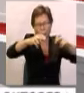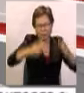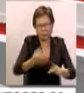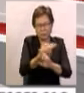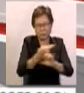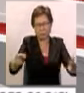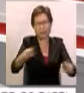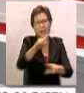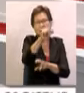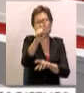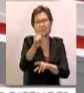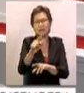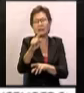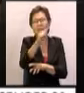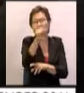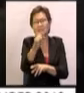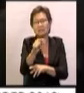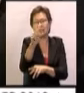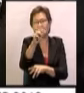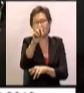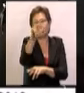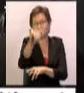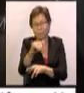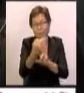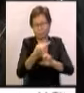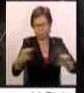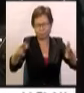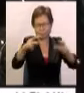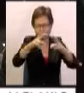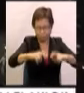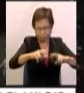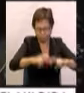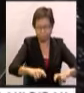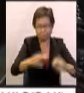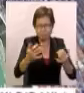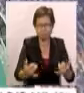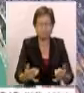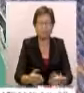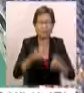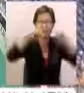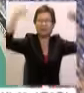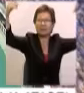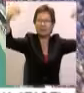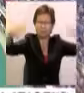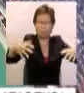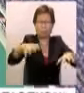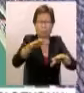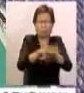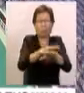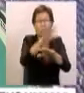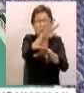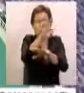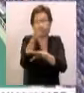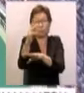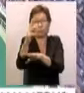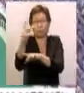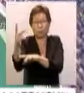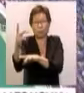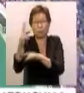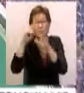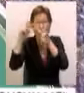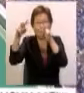Zamri Suharani. Di stadium berkapasiti 49,000 penonton